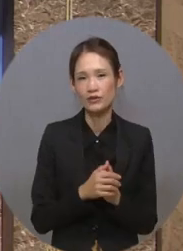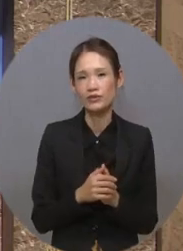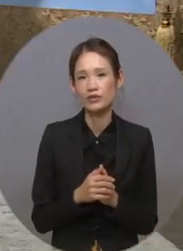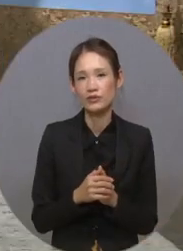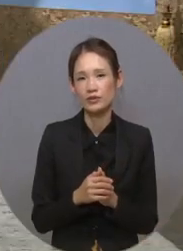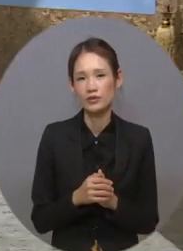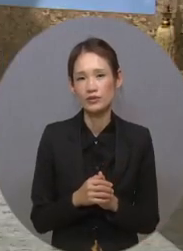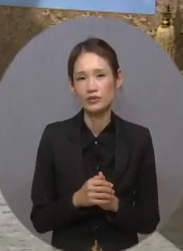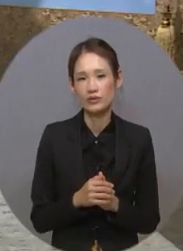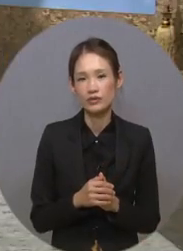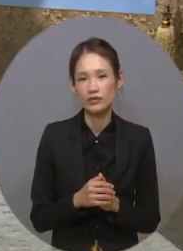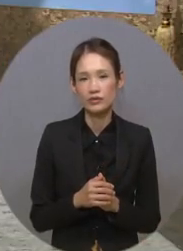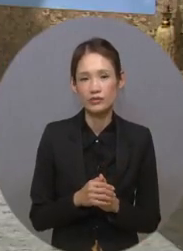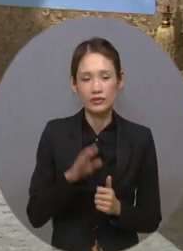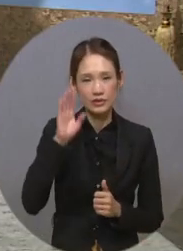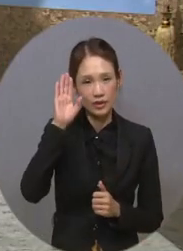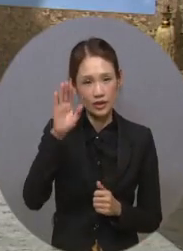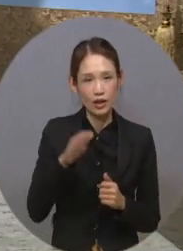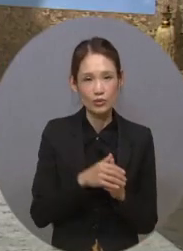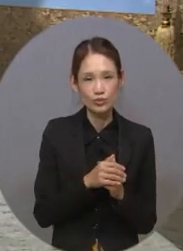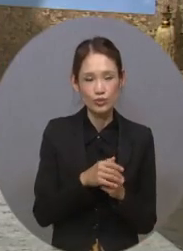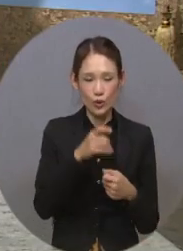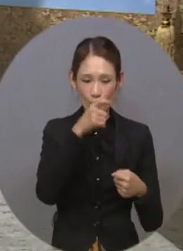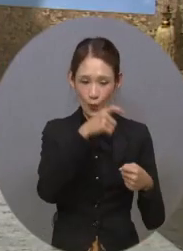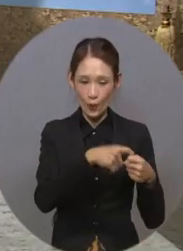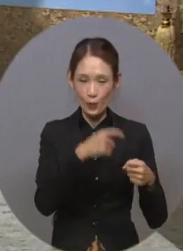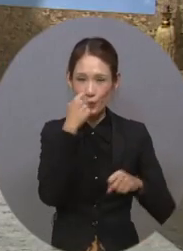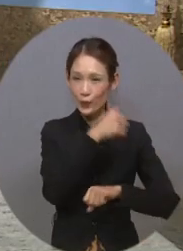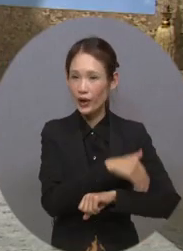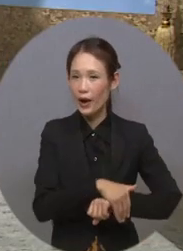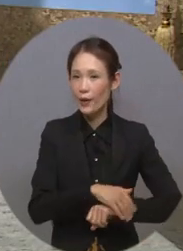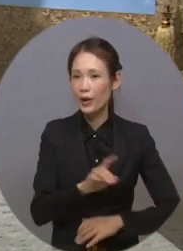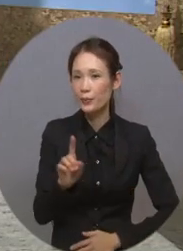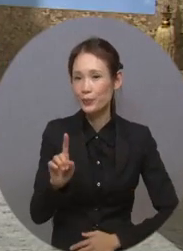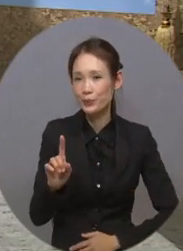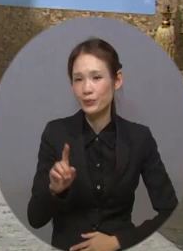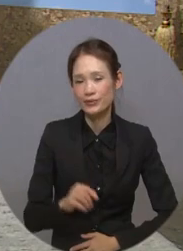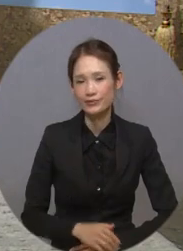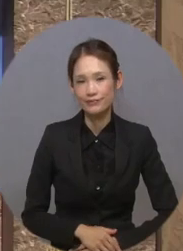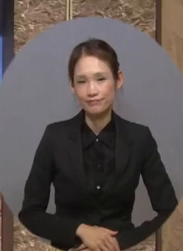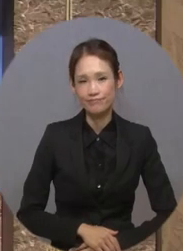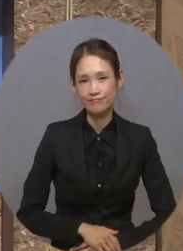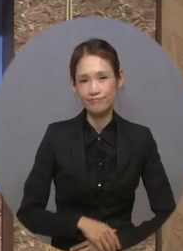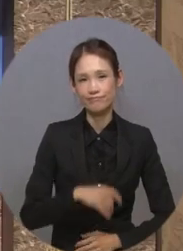아, 네. 그럼 앞으로는 좀 어떤 목표와 계획이 있으실까요? 목표요? 예.